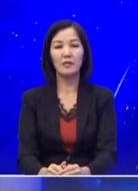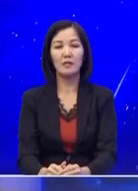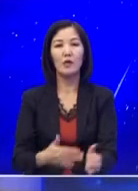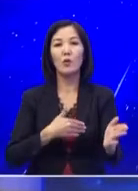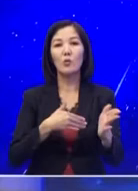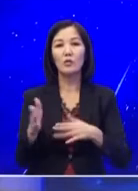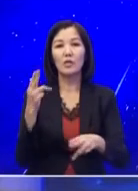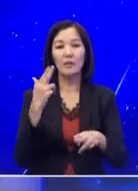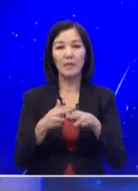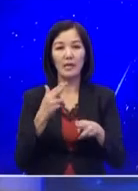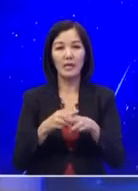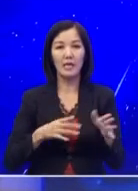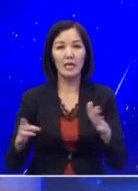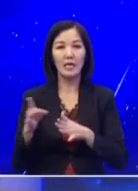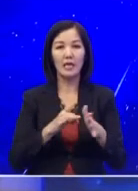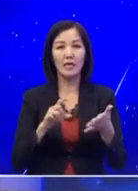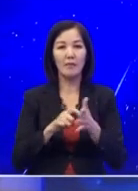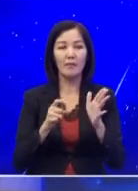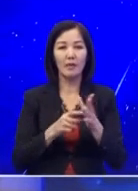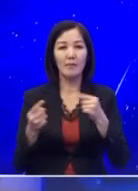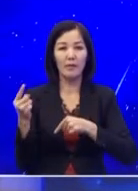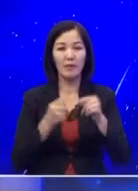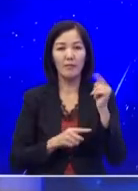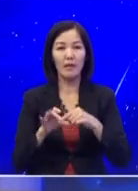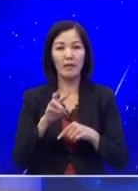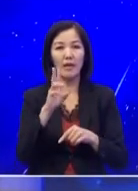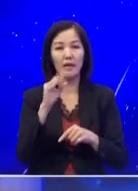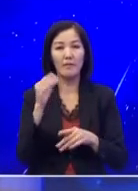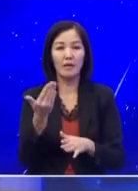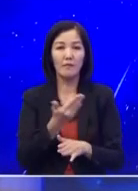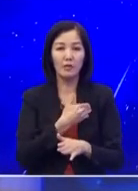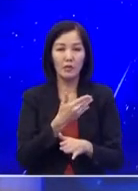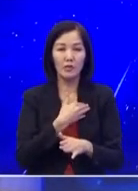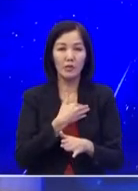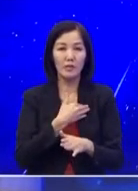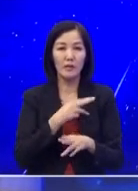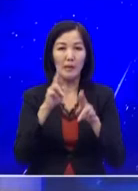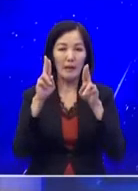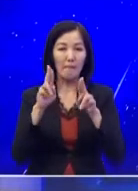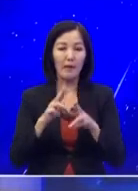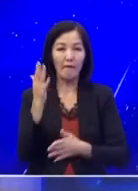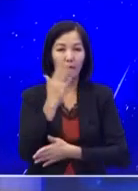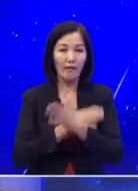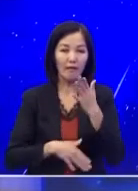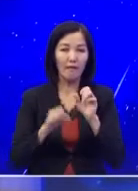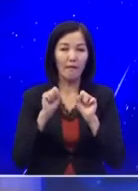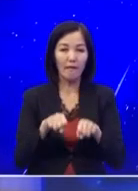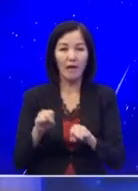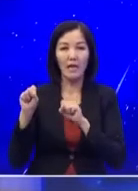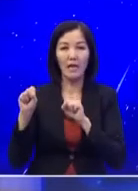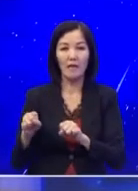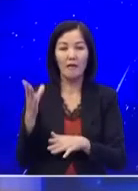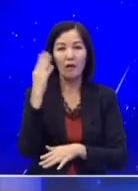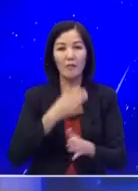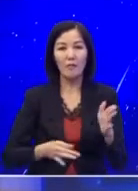Устраняя барьеры, региональная палата предпринимателей Атамекен намерена всерьез заняться соблюдением прав инвалидов. Алматинский областной